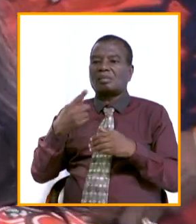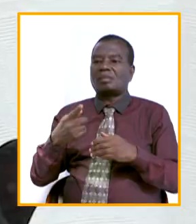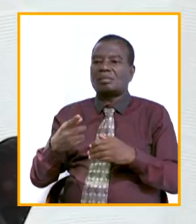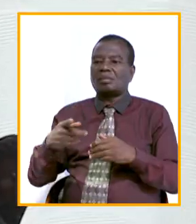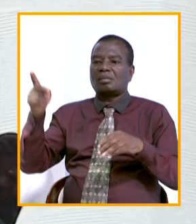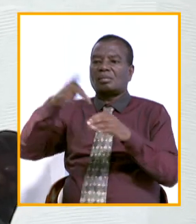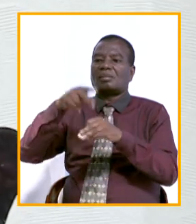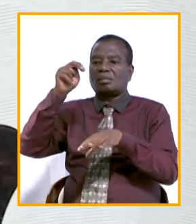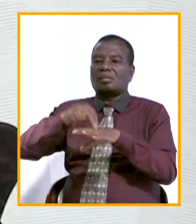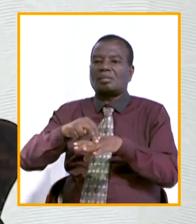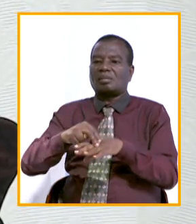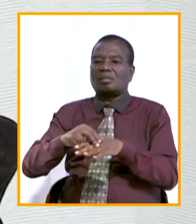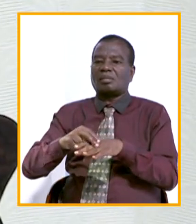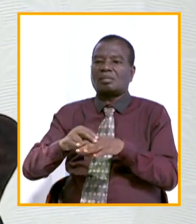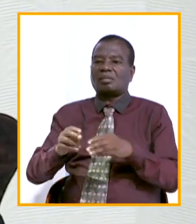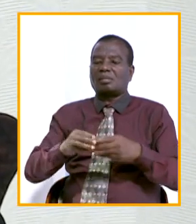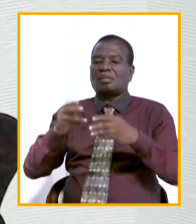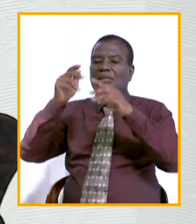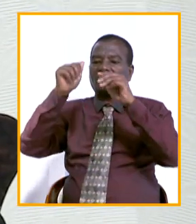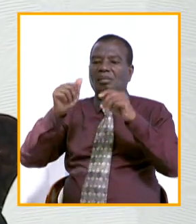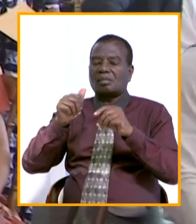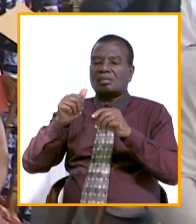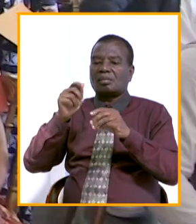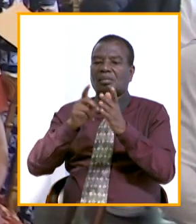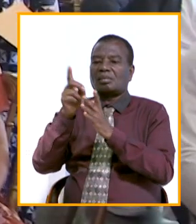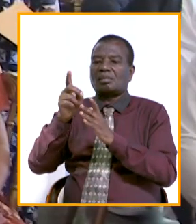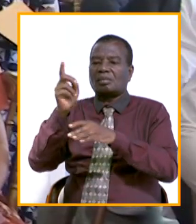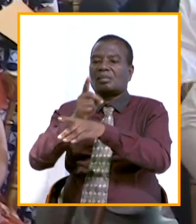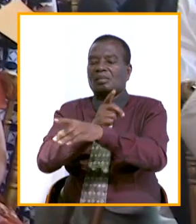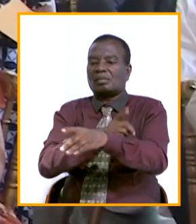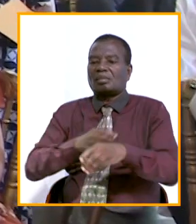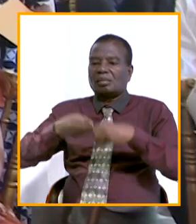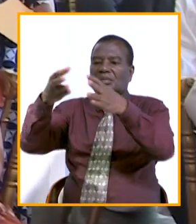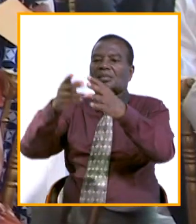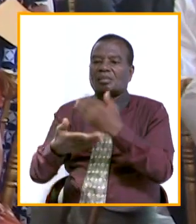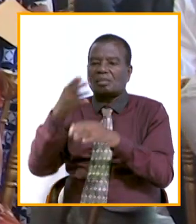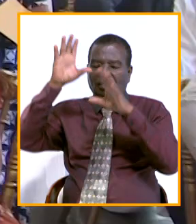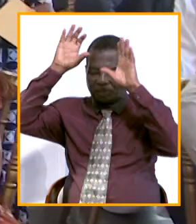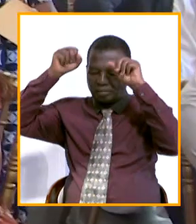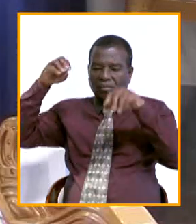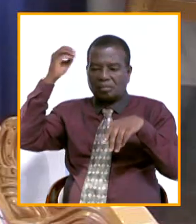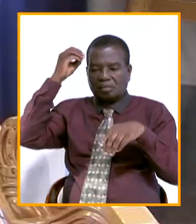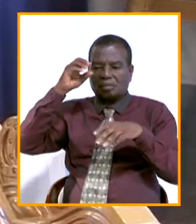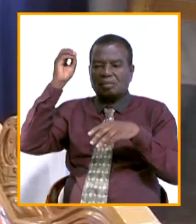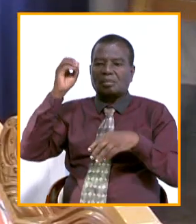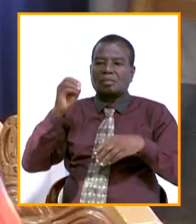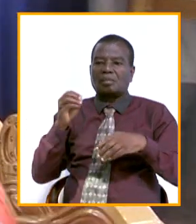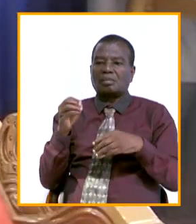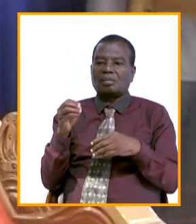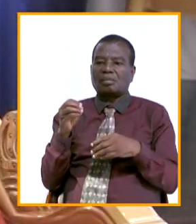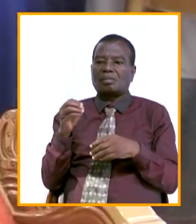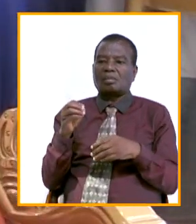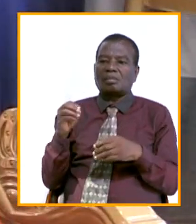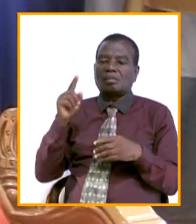leur participation au processus de développement impulsé par le président de la République, Alassane Ouattara.